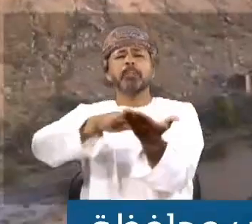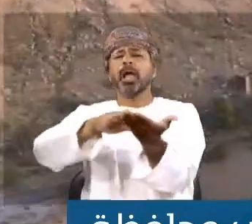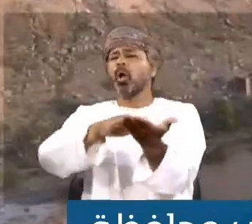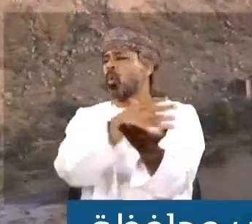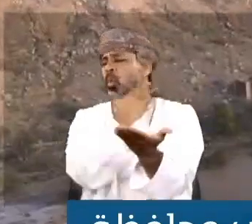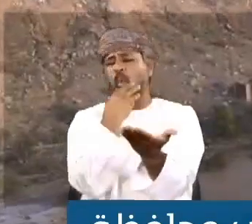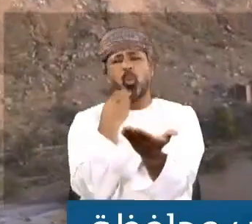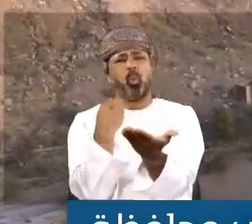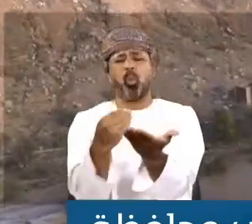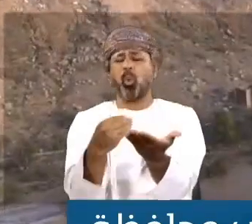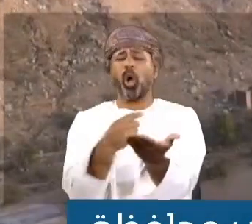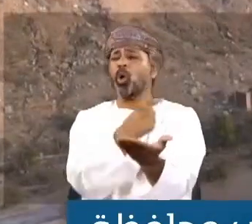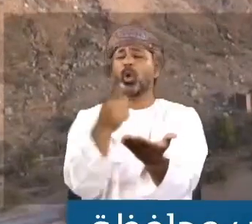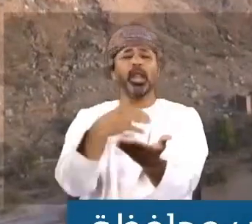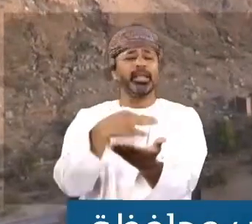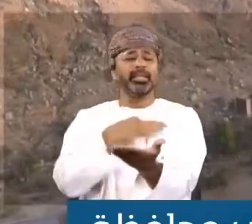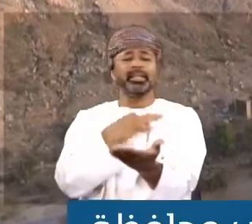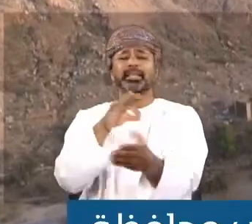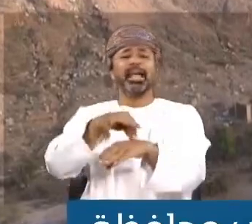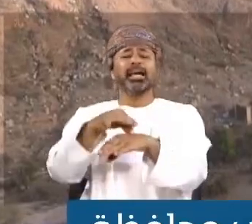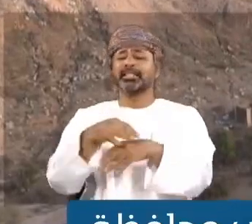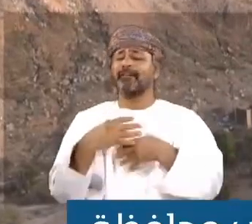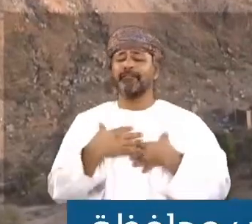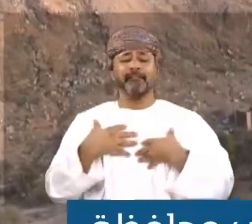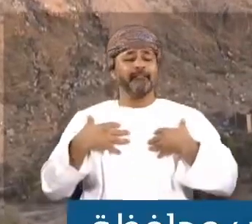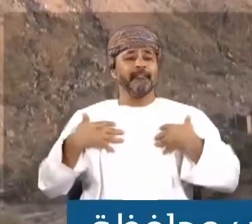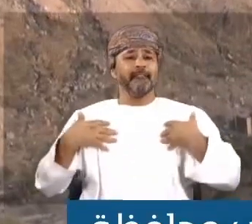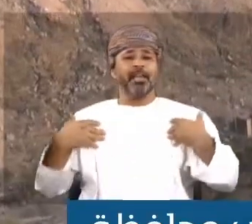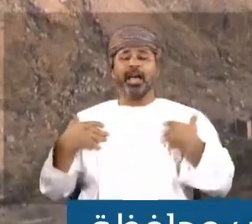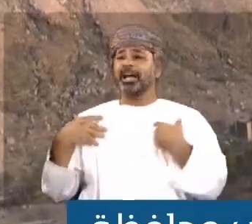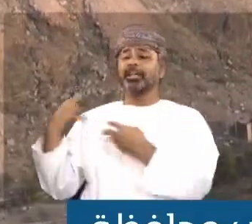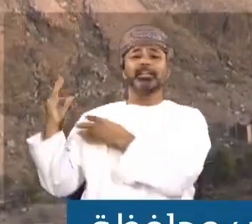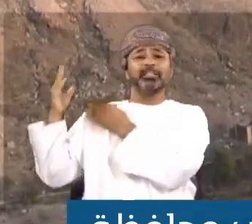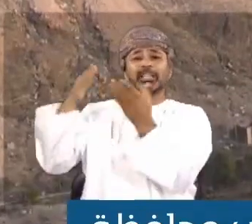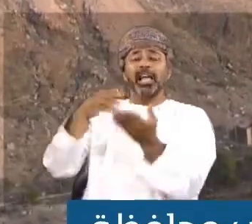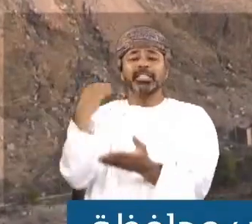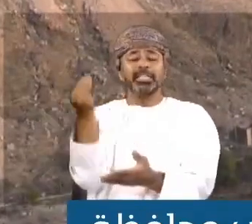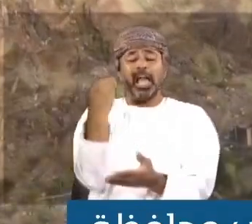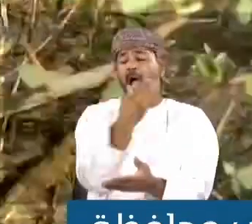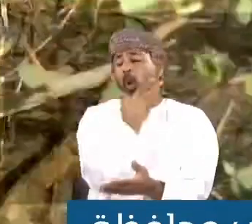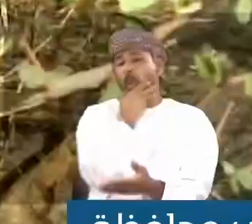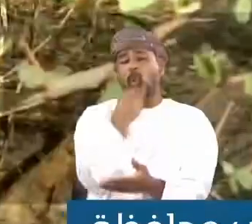جمالا يسر الناظرين ويبهج الزائرين.